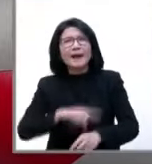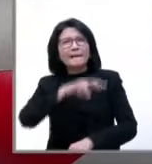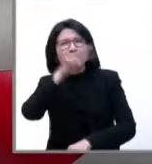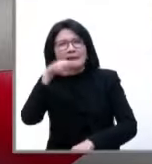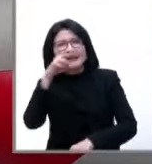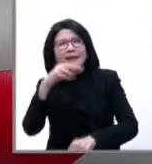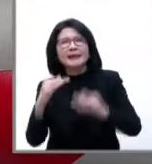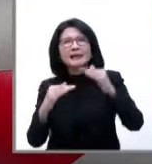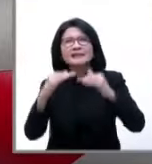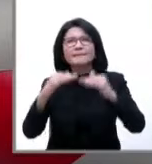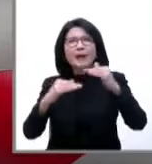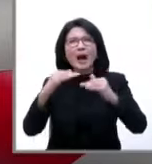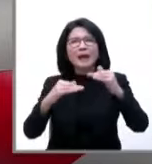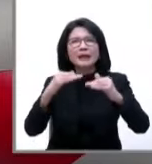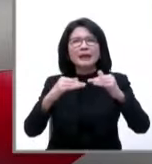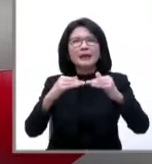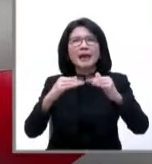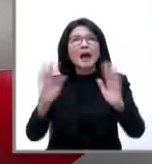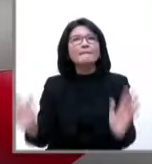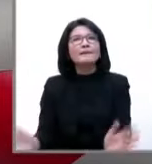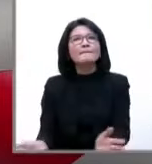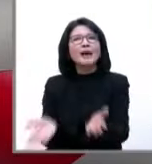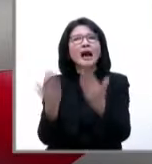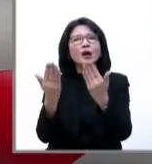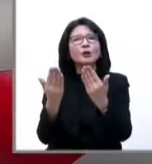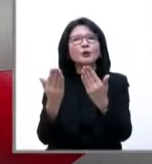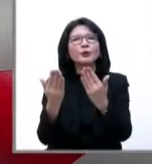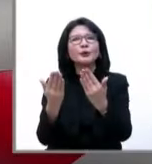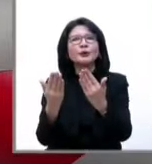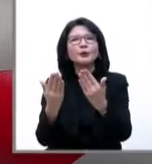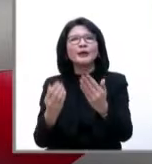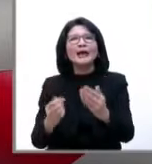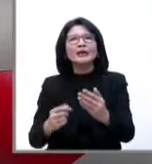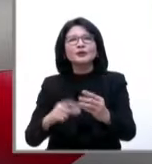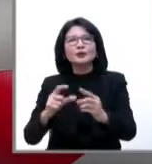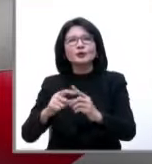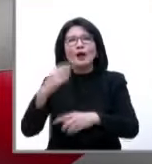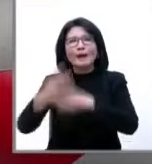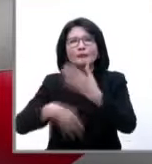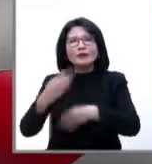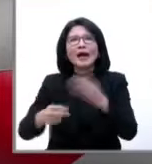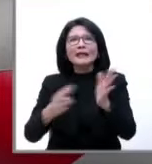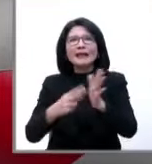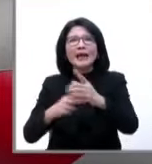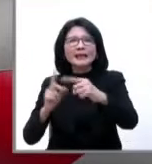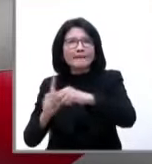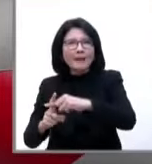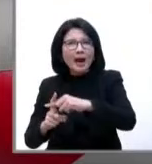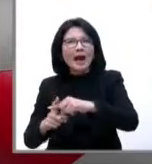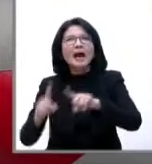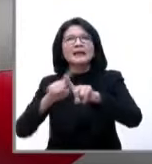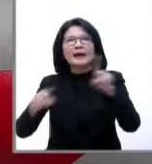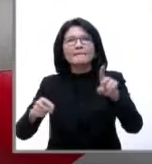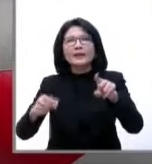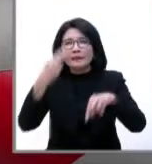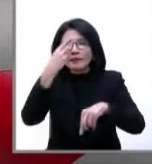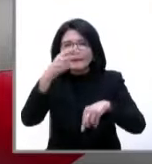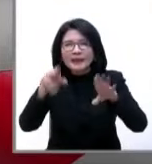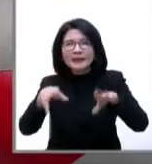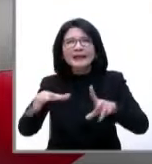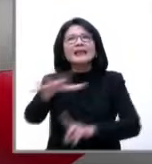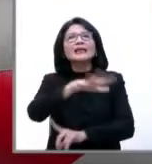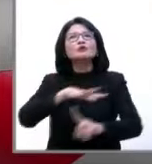titik keseimbangan membangun hilirisasi industri tapi harus memperhatikan lingkungan